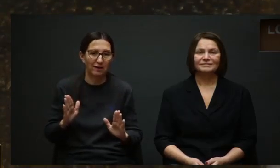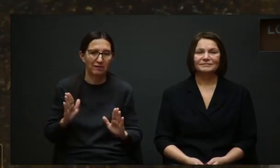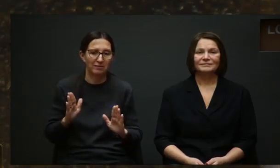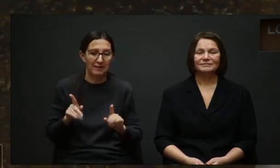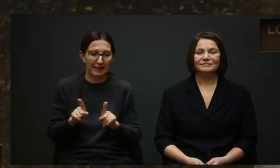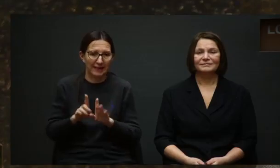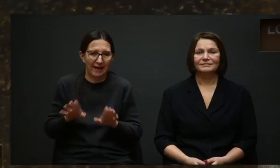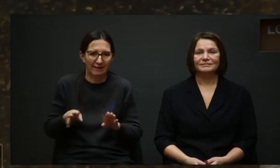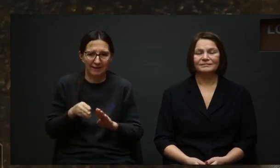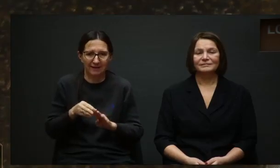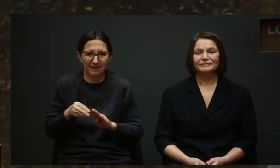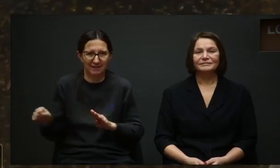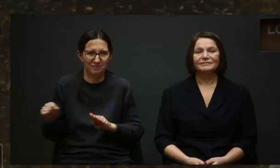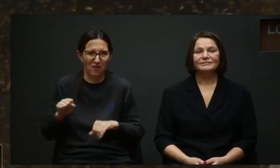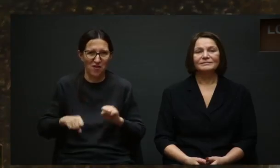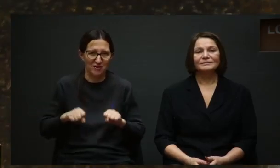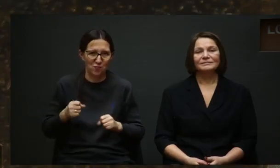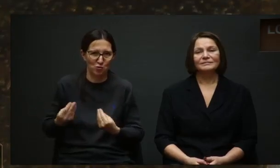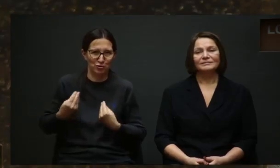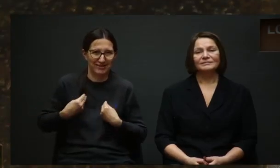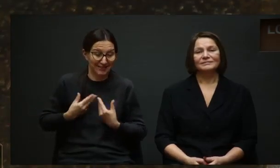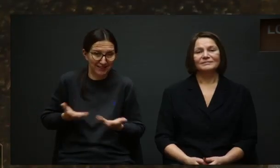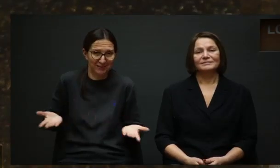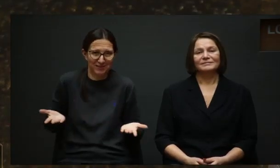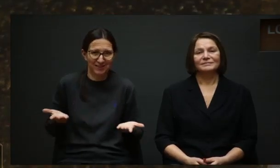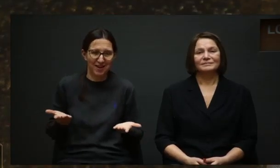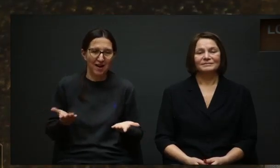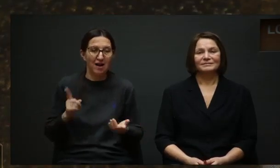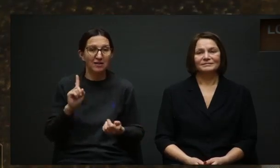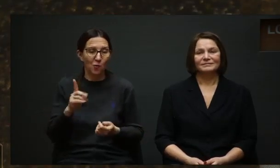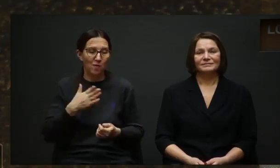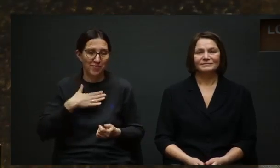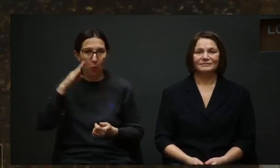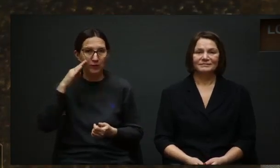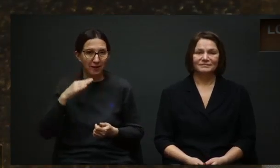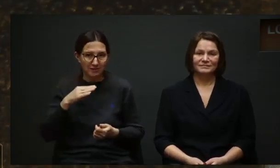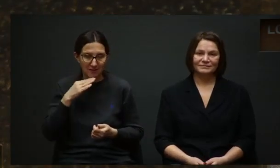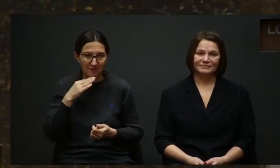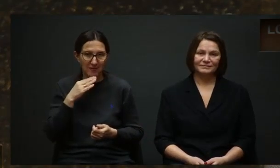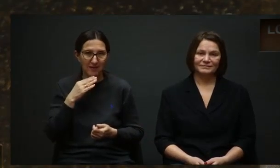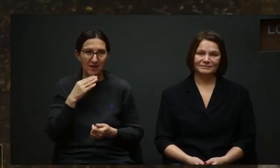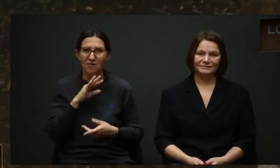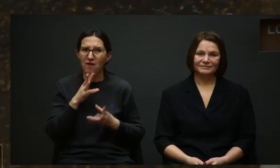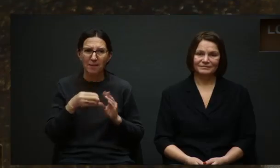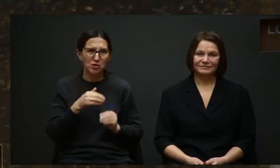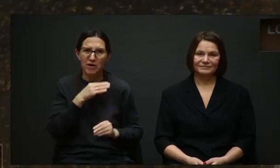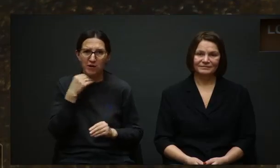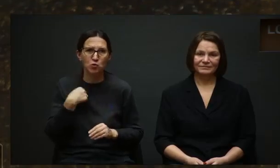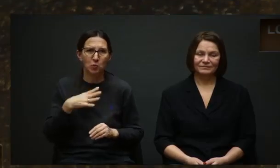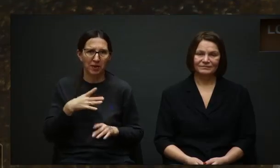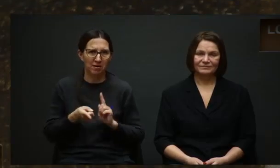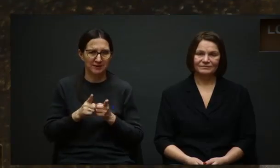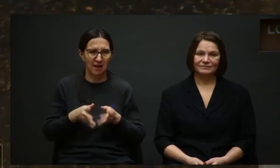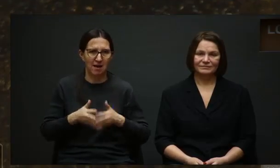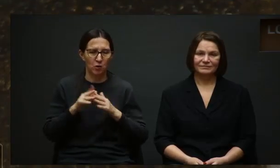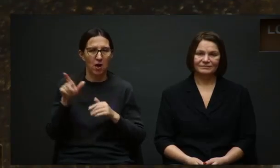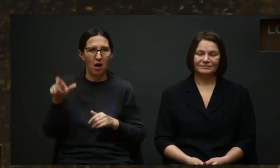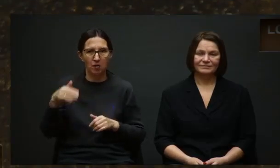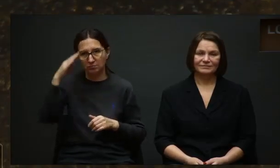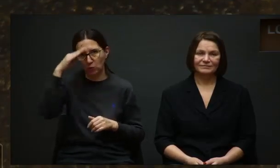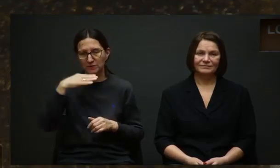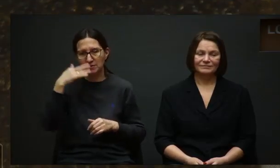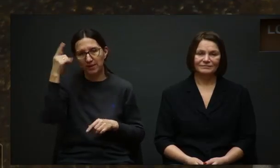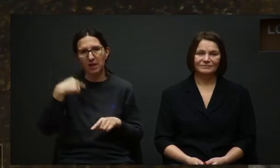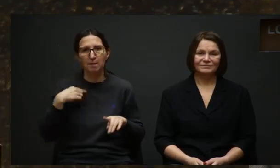были только такие возможности. Хотя отец совершенно не хотел, чтобы я был архитектором, он мечтал, чтобы я